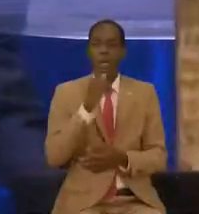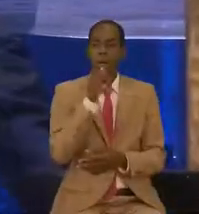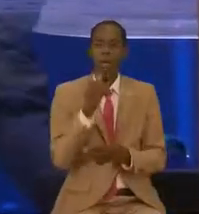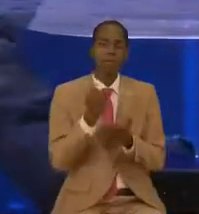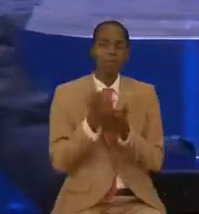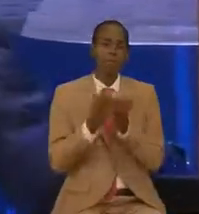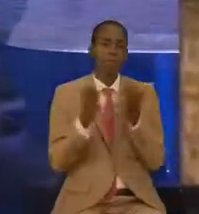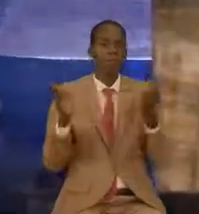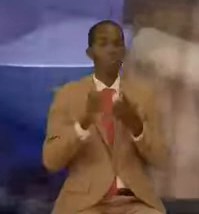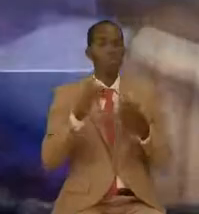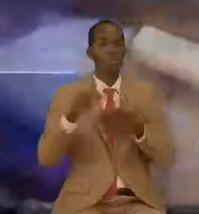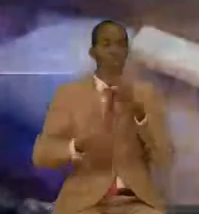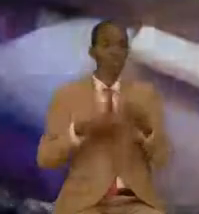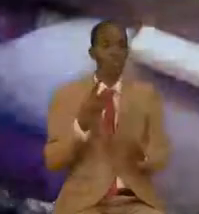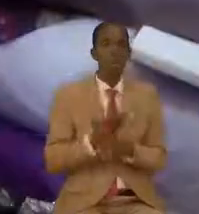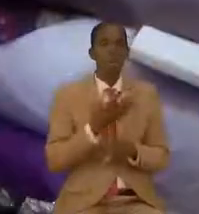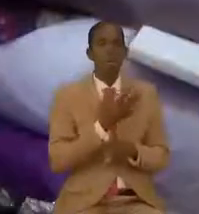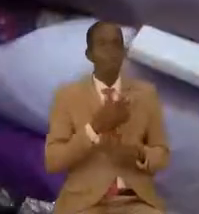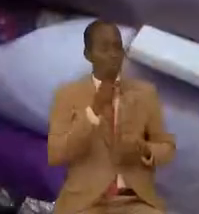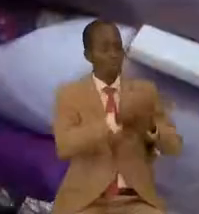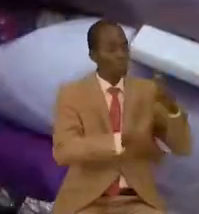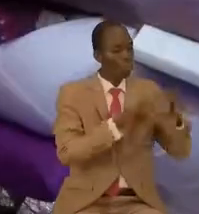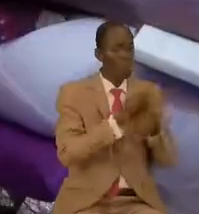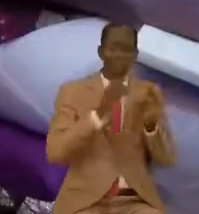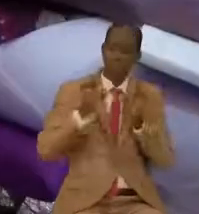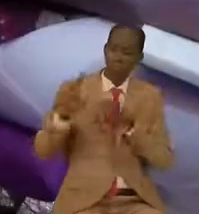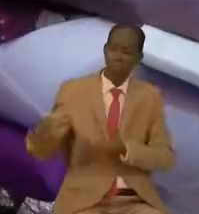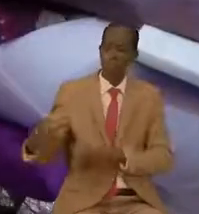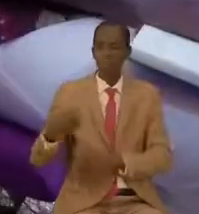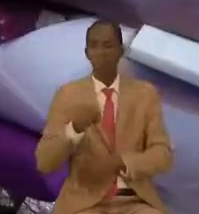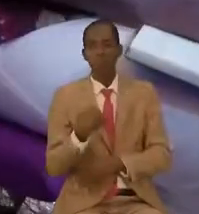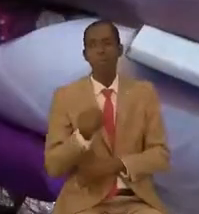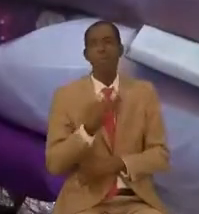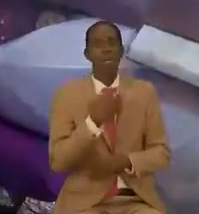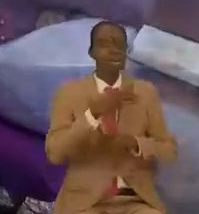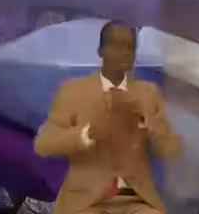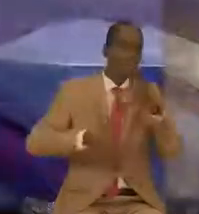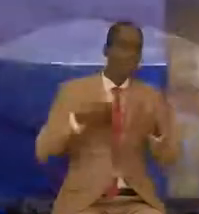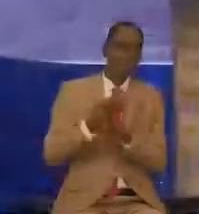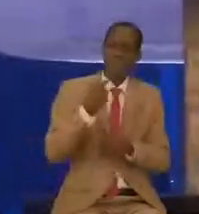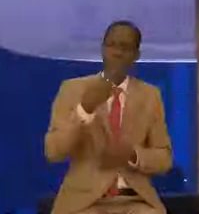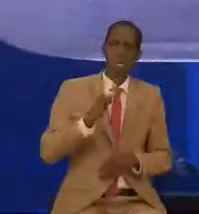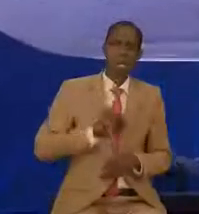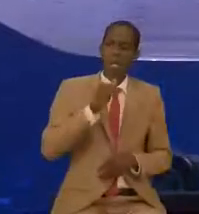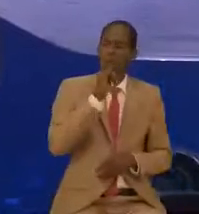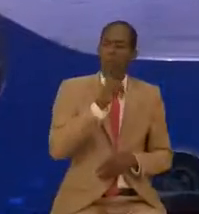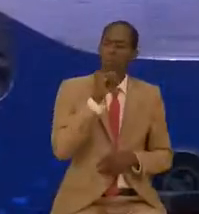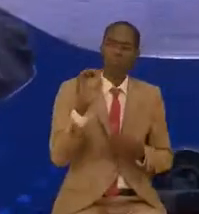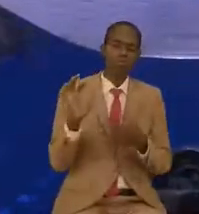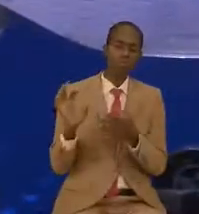le monde. Et le monde aussi me rejette. Et le monde dit que